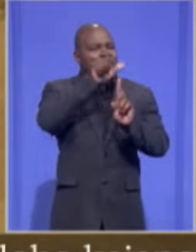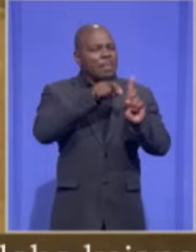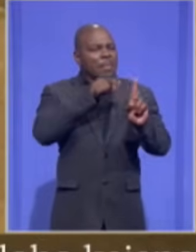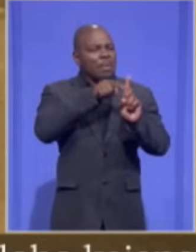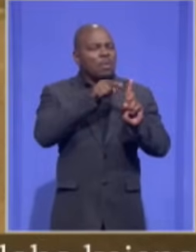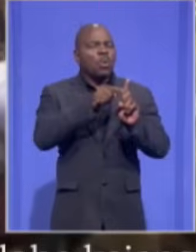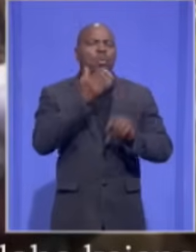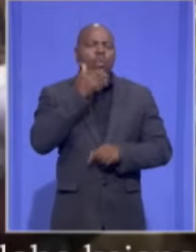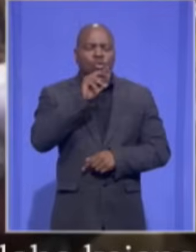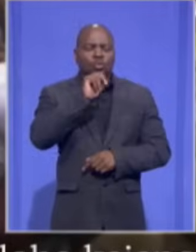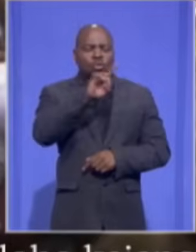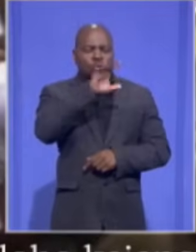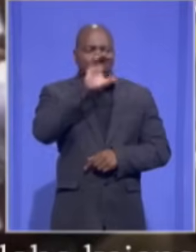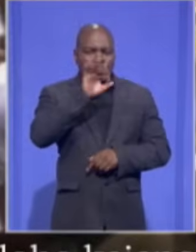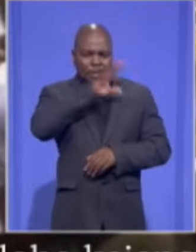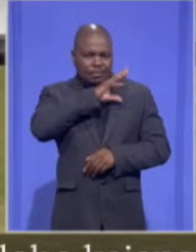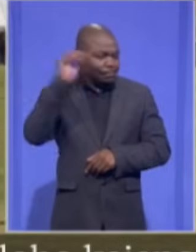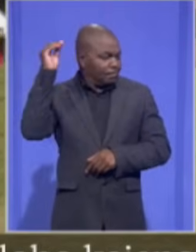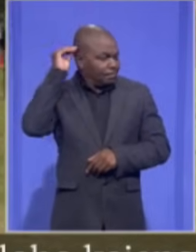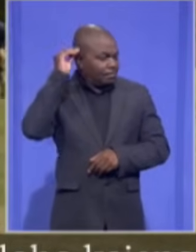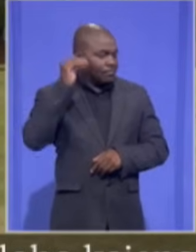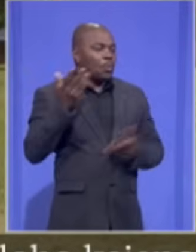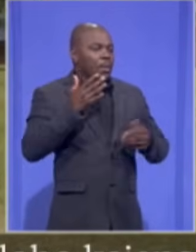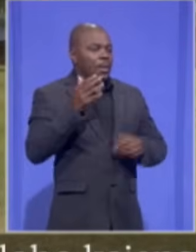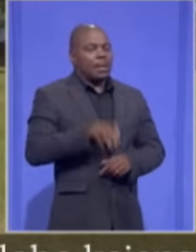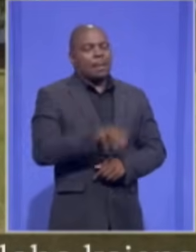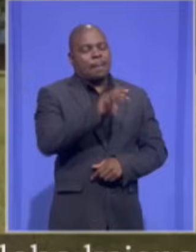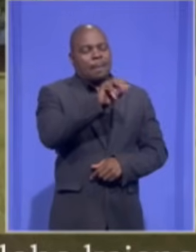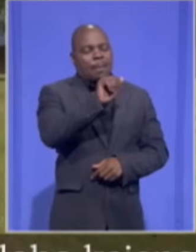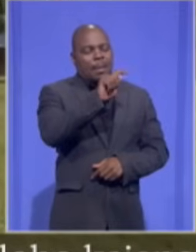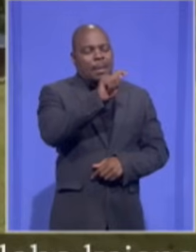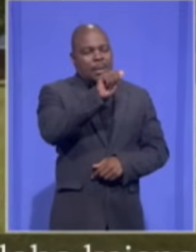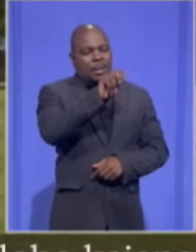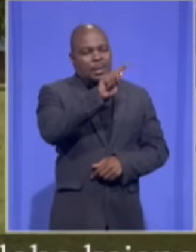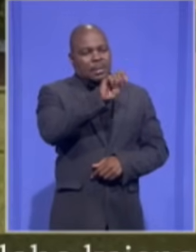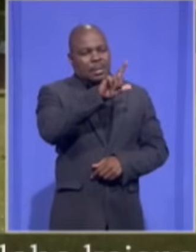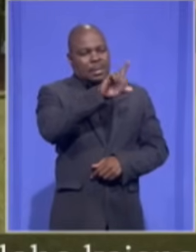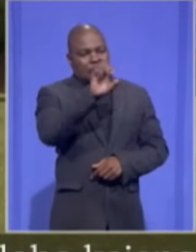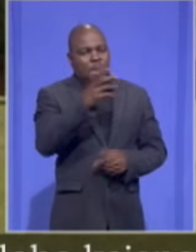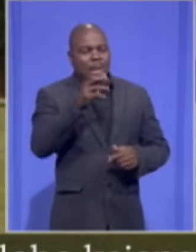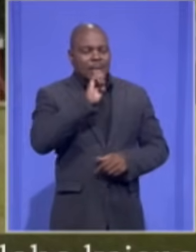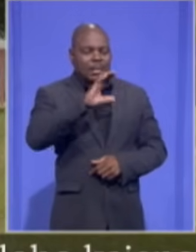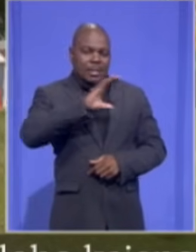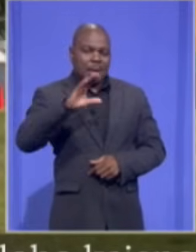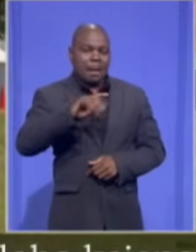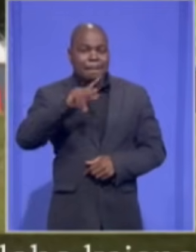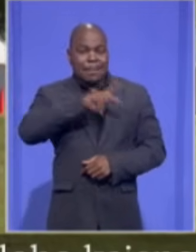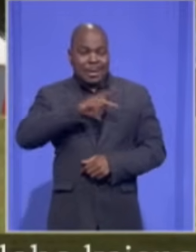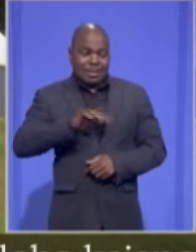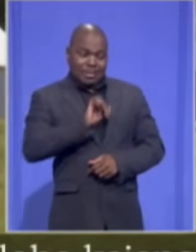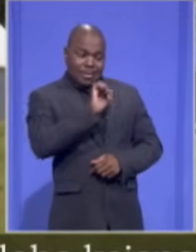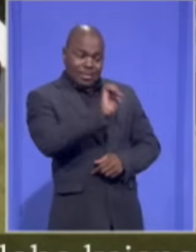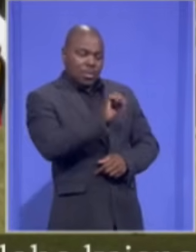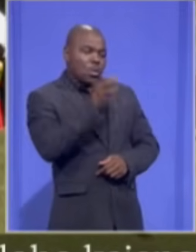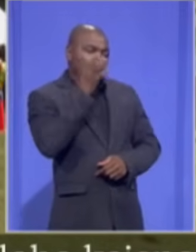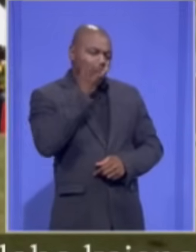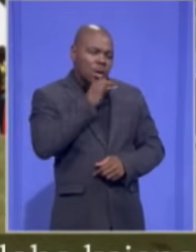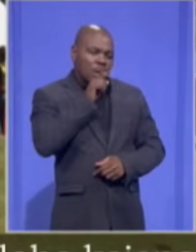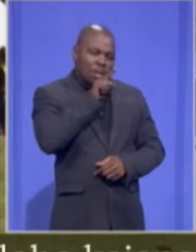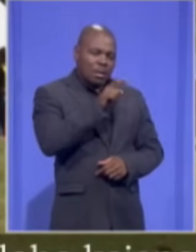Nzo le yana o ile a hopolwa matatiele Eastern Cape. Tonakgolo Oscar Mabuyane o boletse hore tsamaiso ya hae e lokela ho